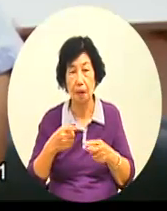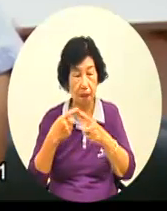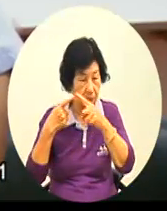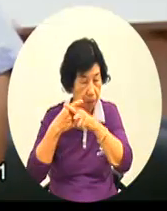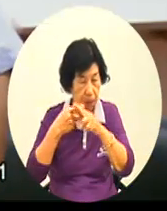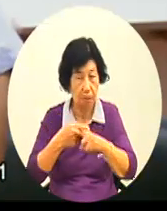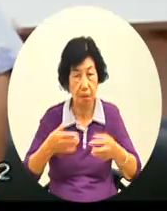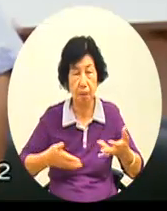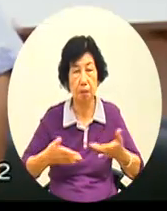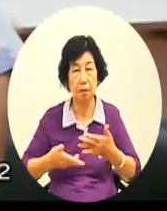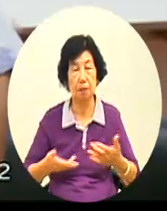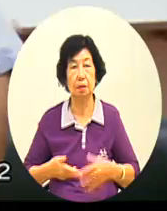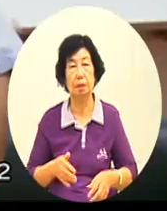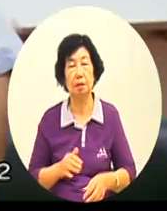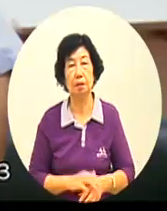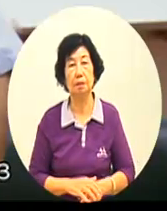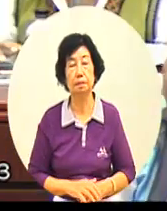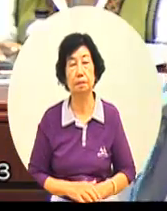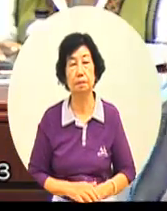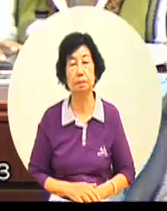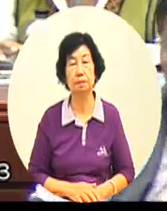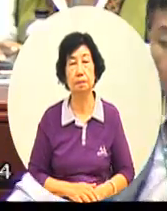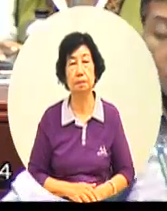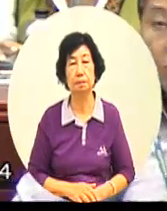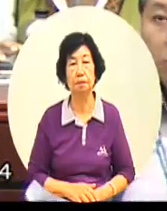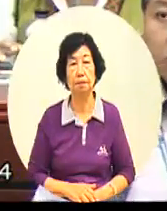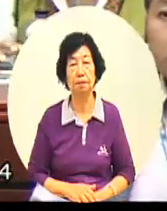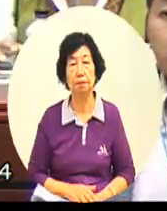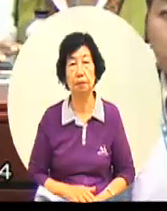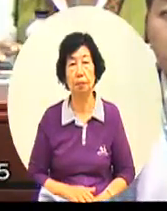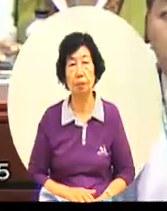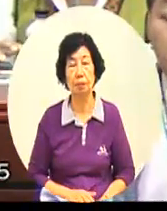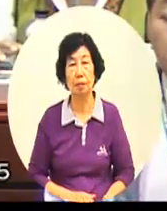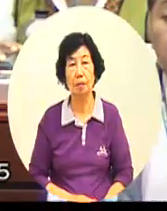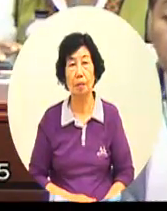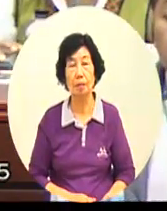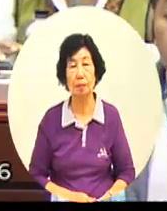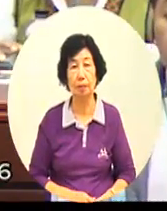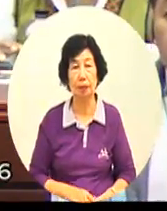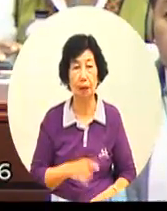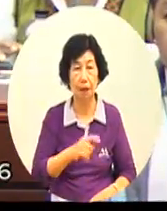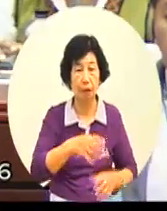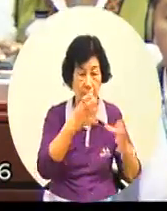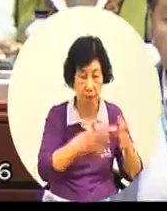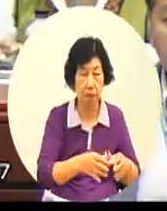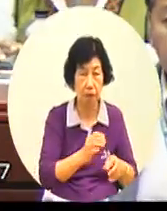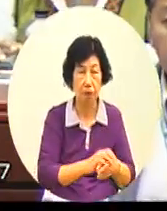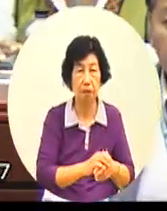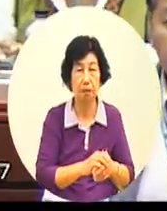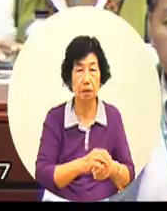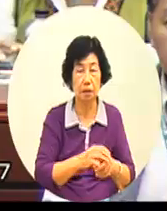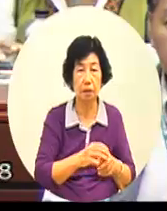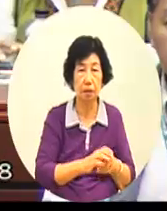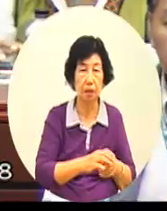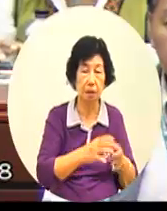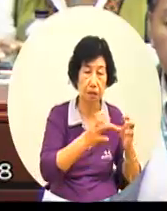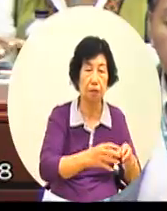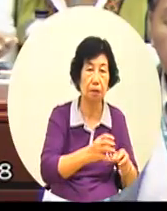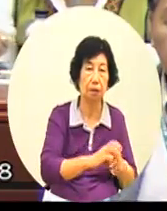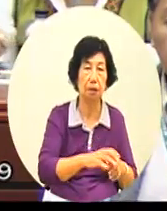复。 来，请主委答复。 我想我们一个站大概是40到50万，所以两个站大概